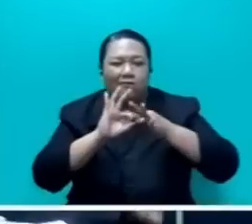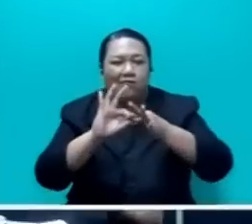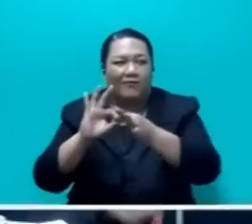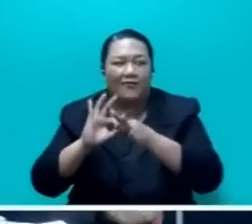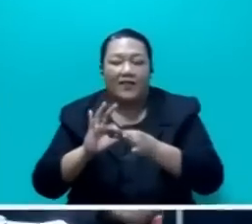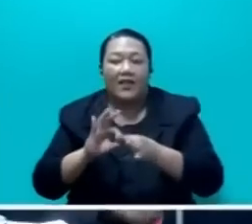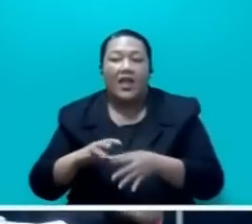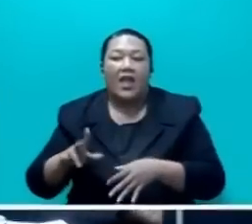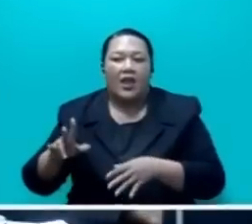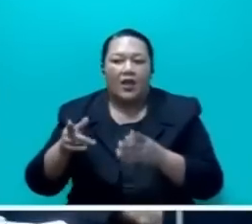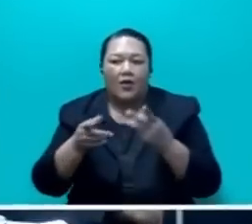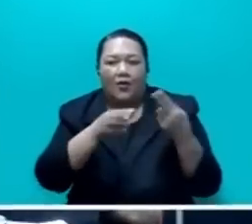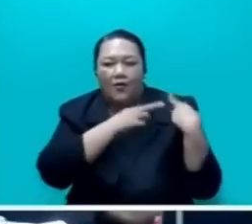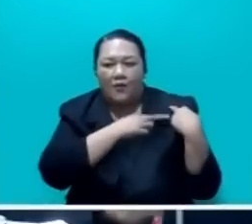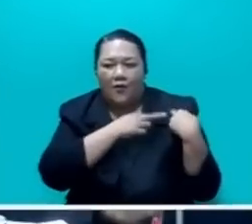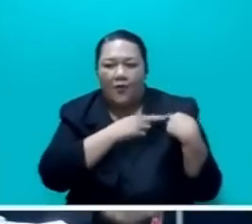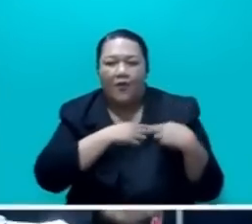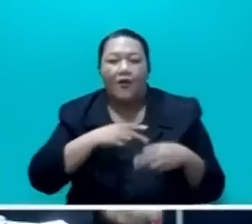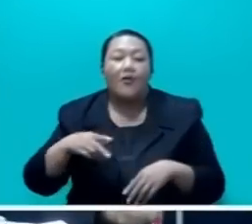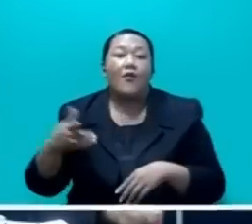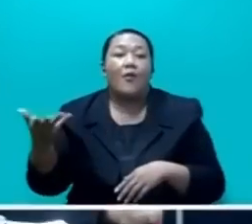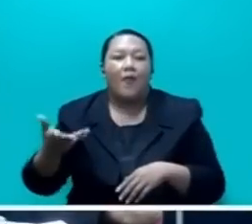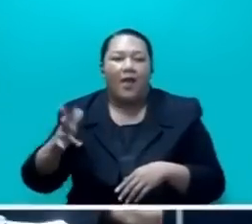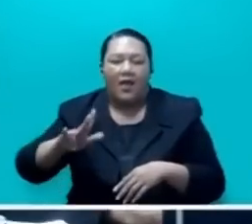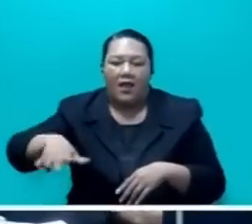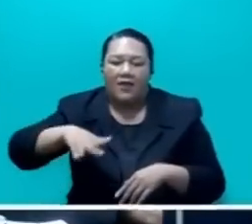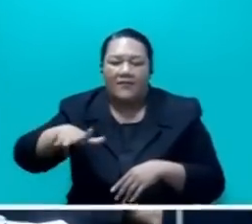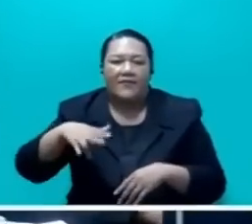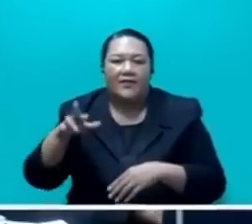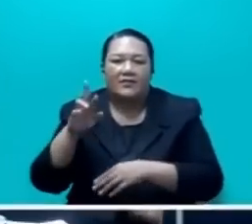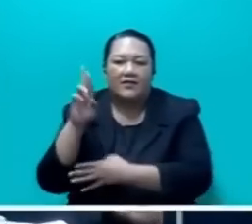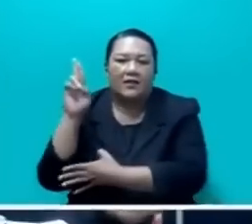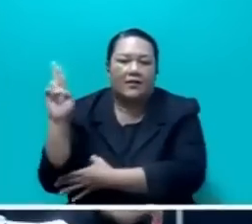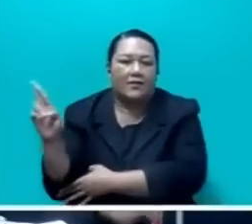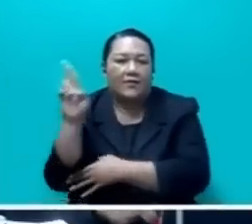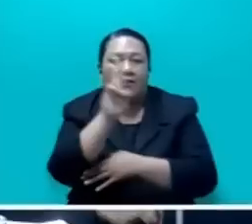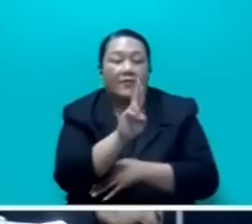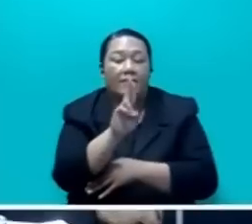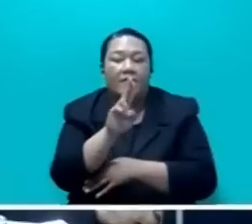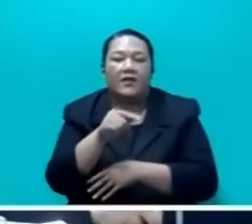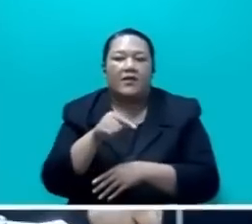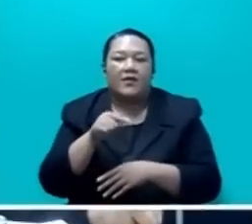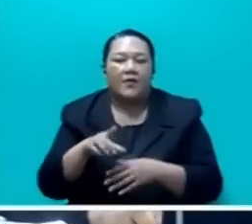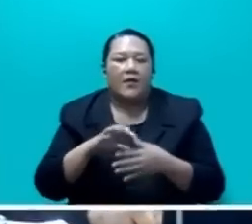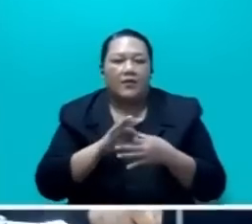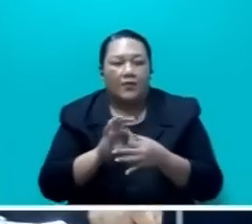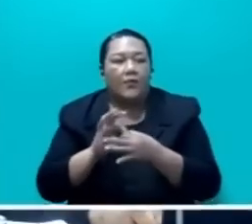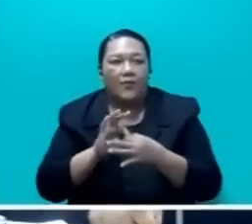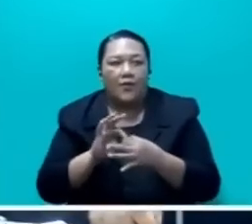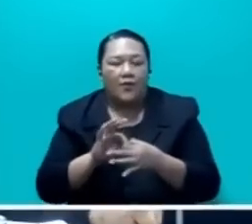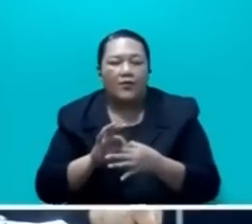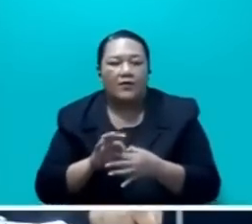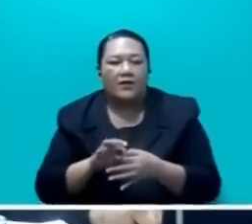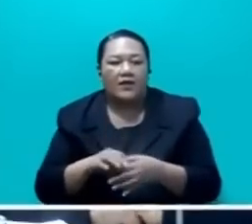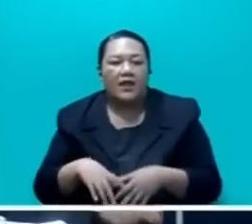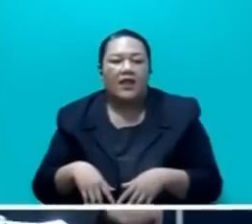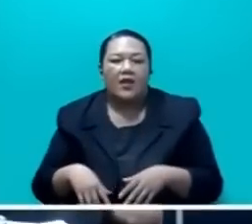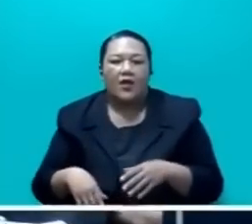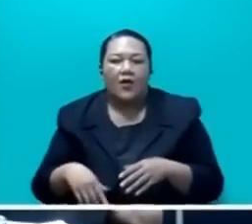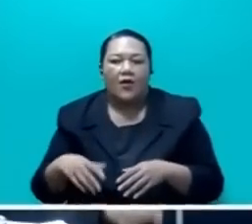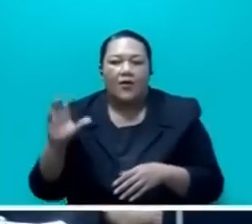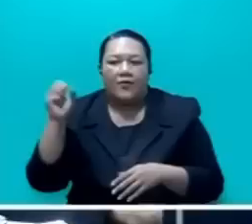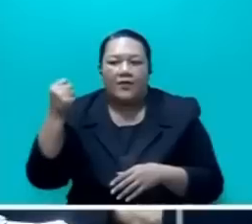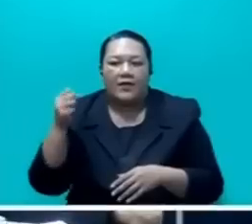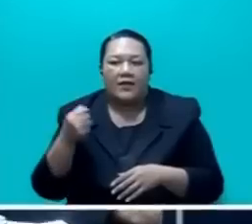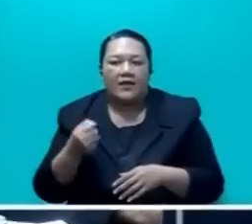sa may biti. Ay kaya diti ba kina matintionggo ni kolis ni bilutekina ng gangga may nabatu brigadier city